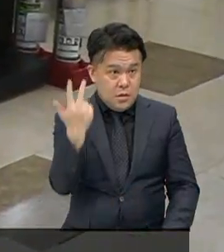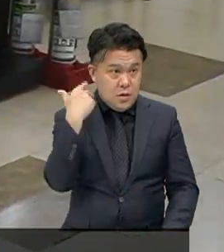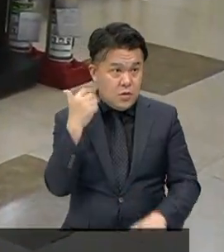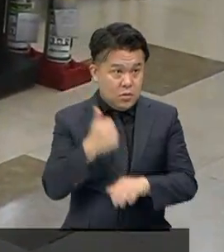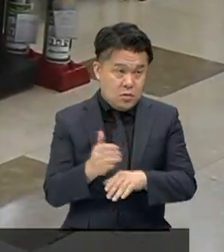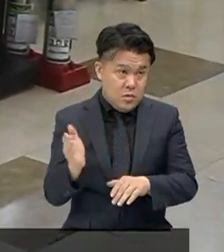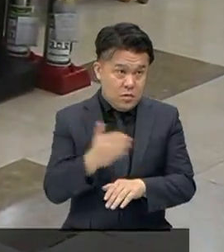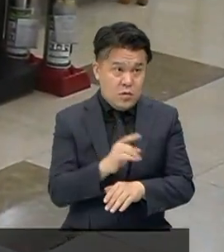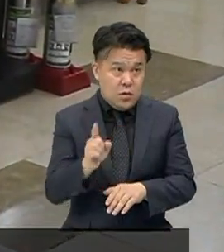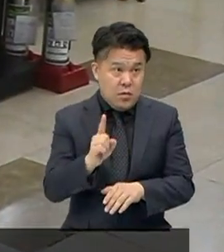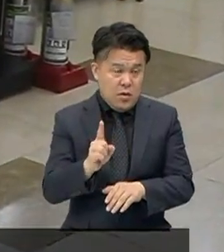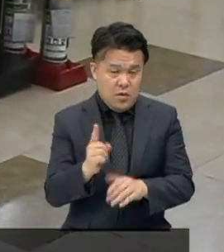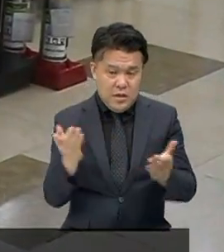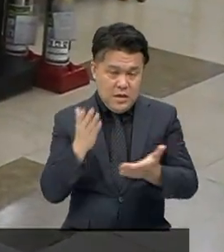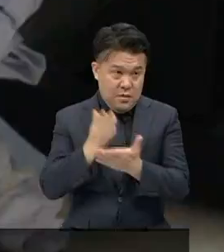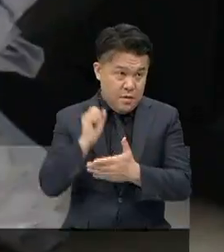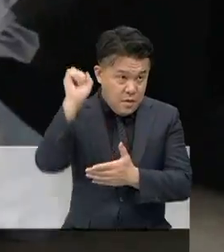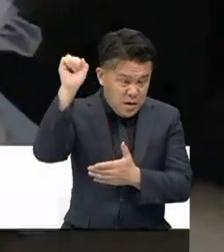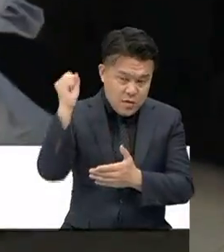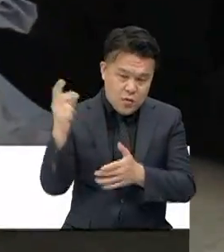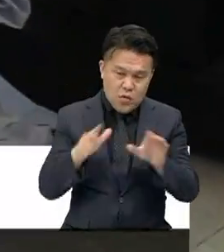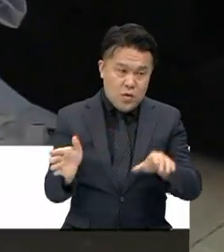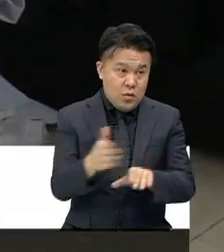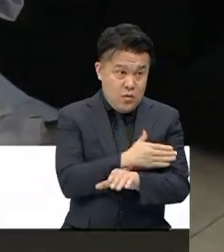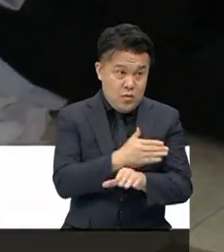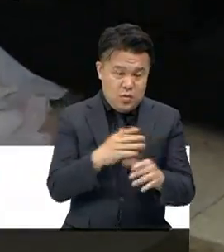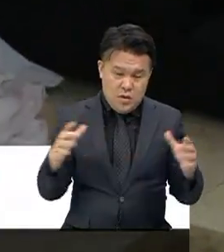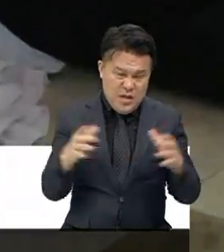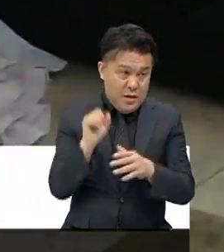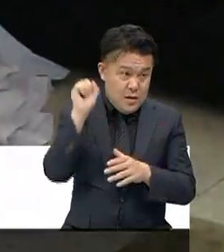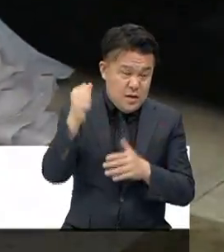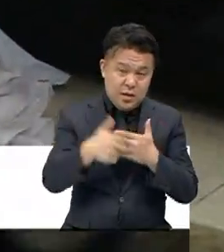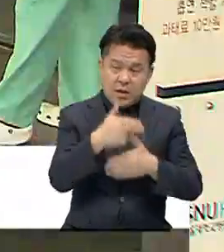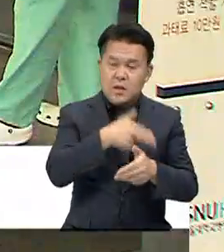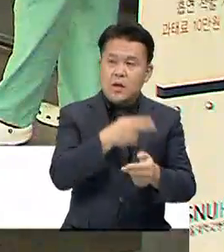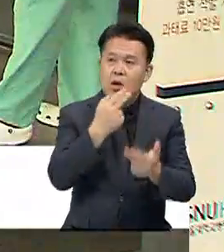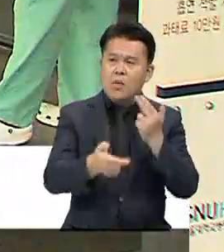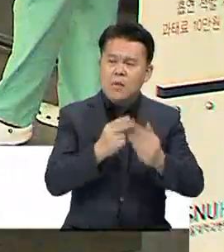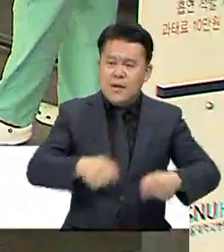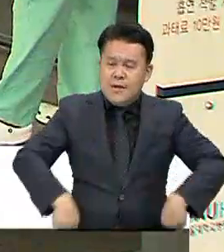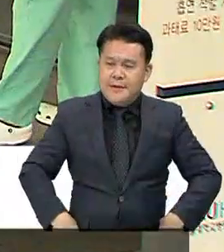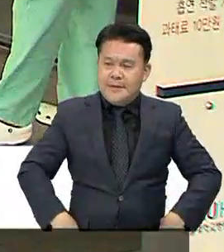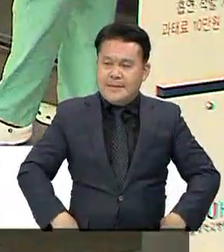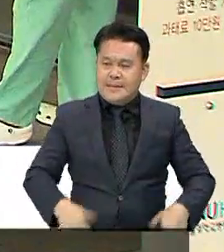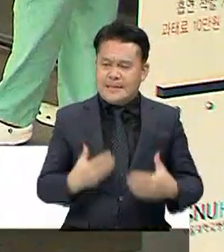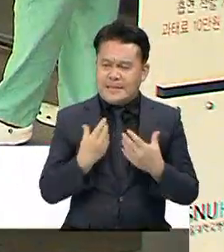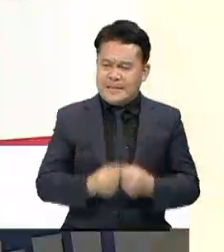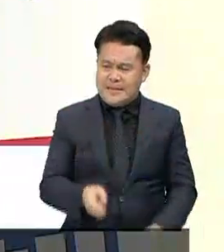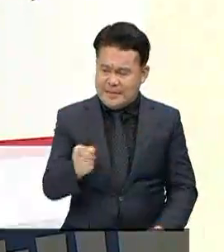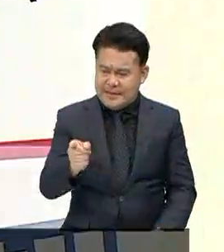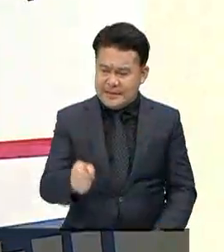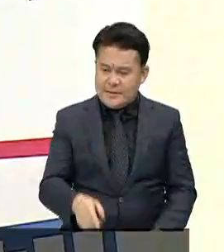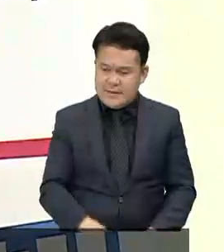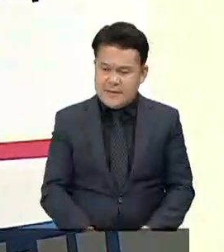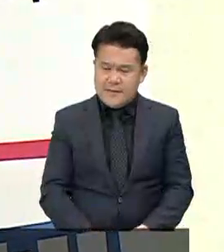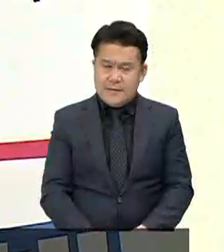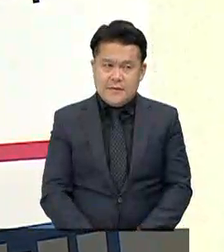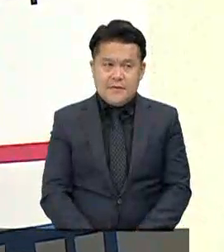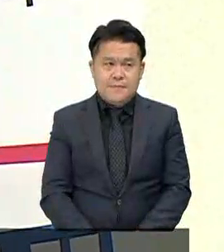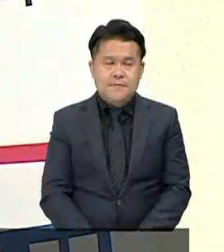업무를 중단한 전공의 협의회와 오늘부터 집단 행동에 돌입한 의사협회에 대해 깊은 유감을 표명한다고도